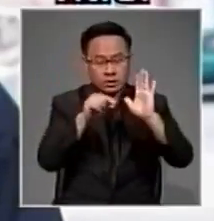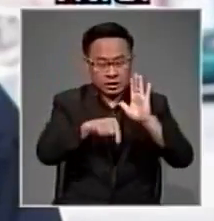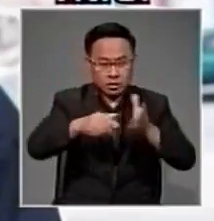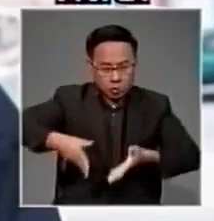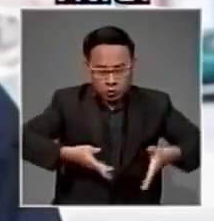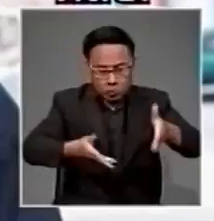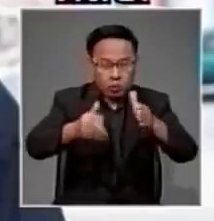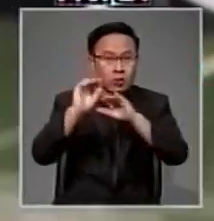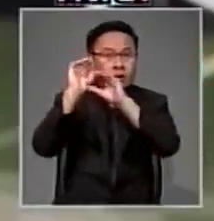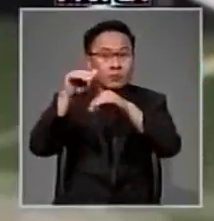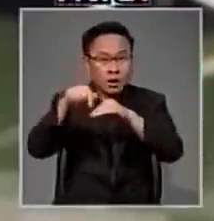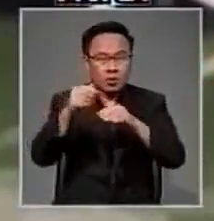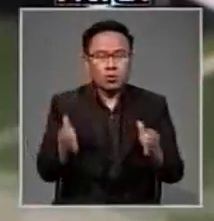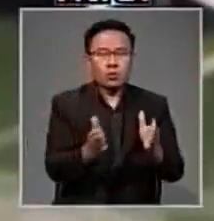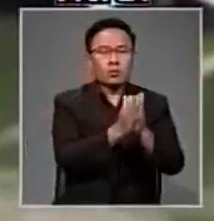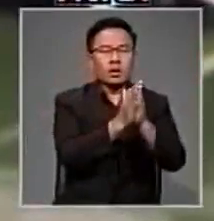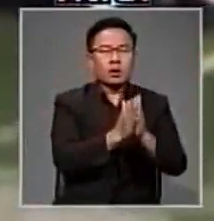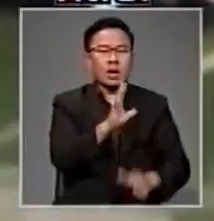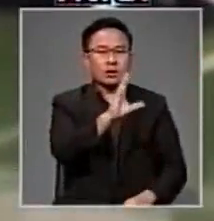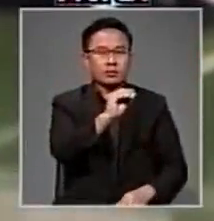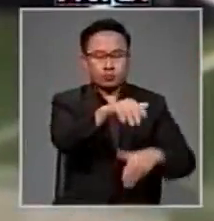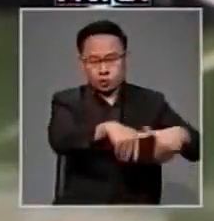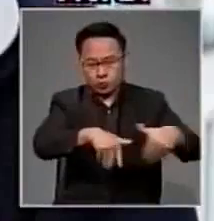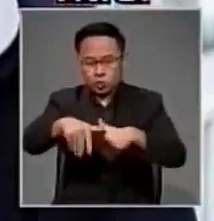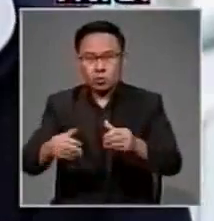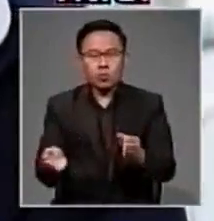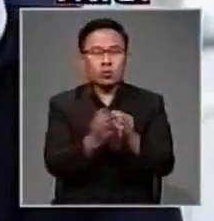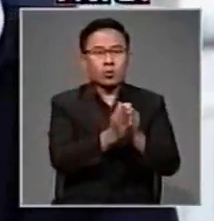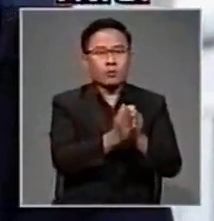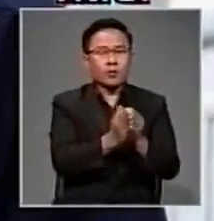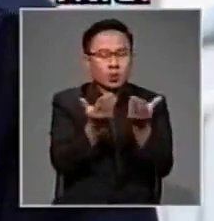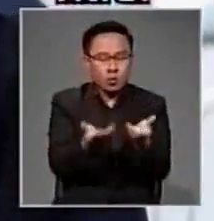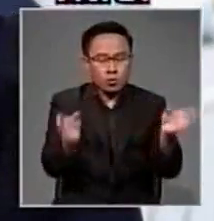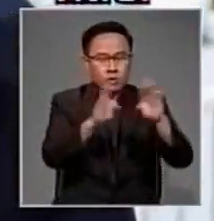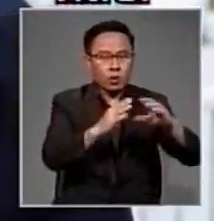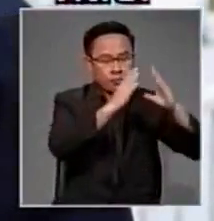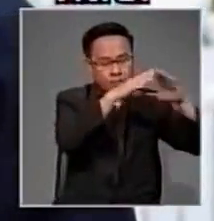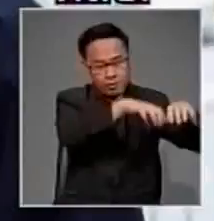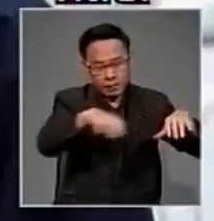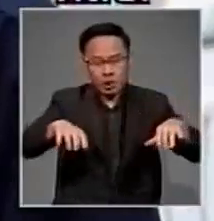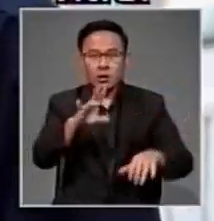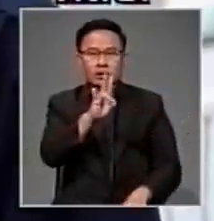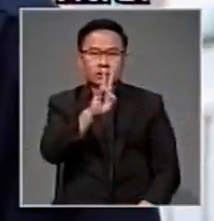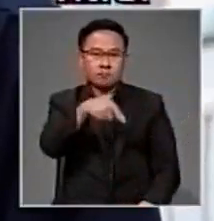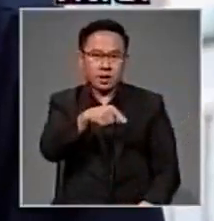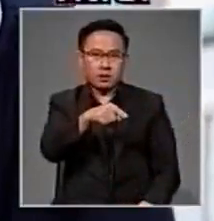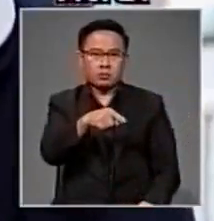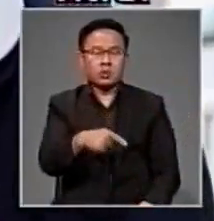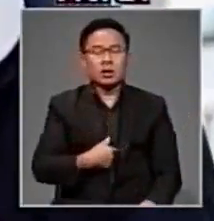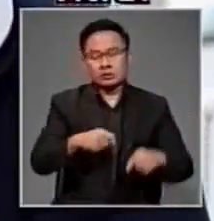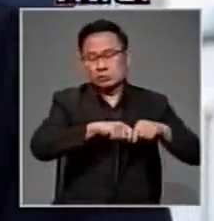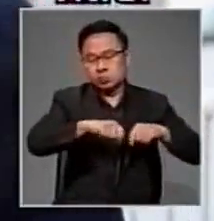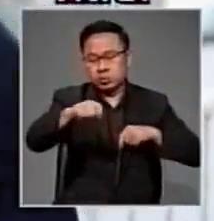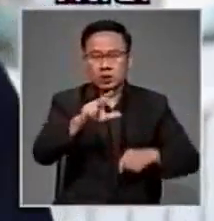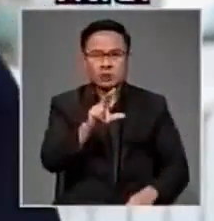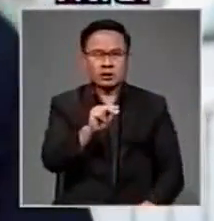ที่จำนวนทั้งหมดเนี่ย50ชุมชนนะครับ 7,000 กว่าครัวเรือนซึ่งไปขวางทางน้ำอยู่ระยะ